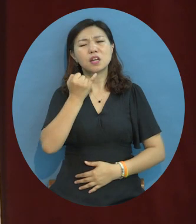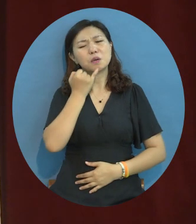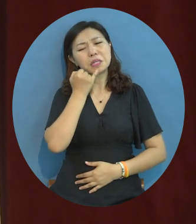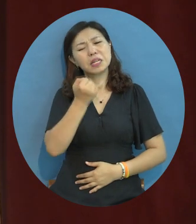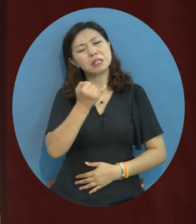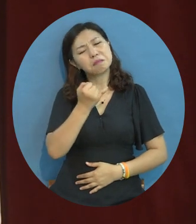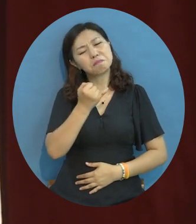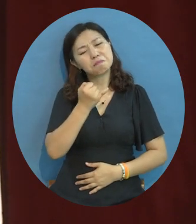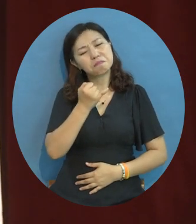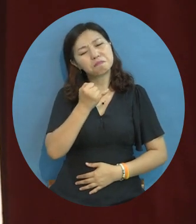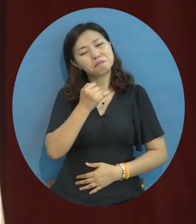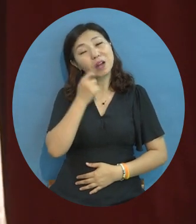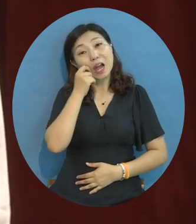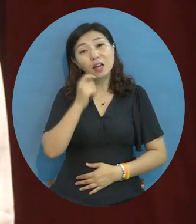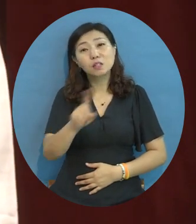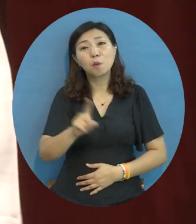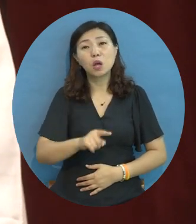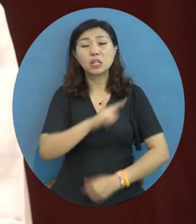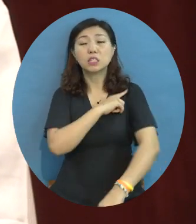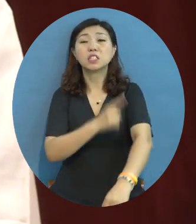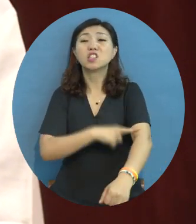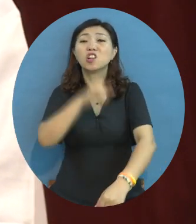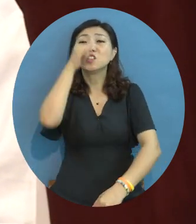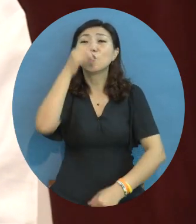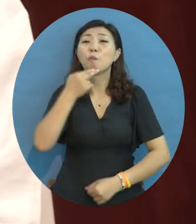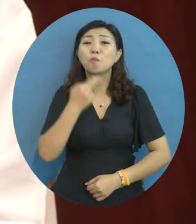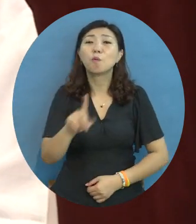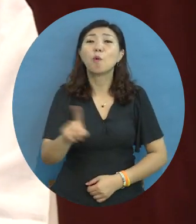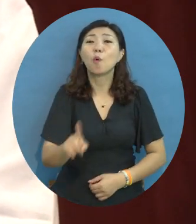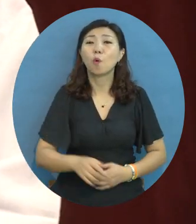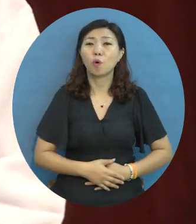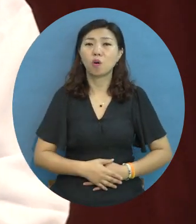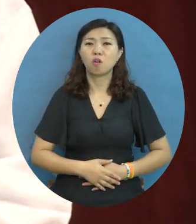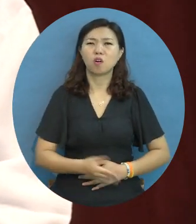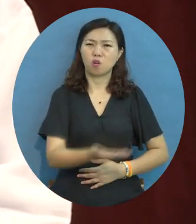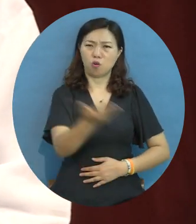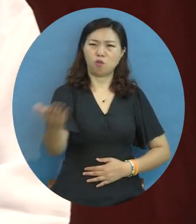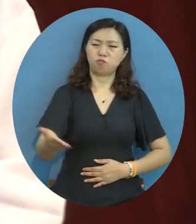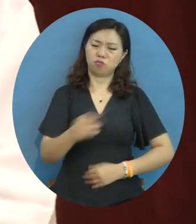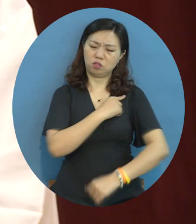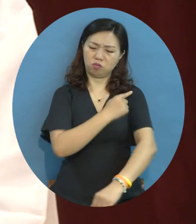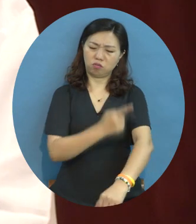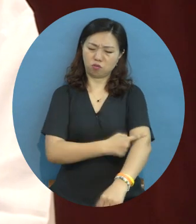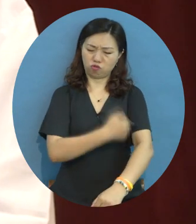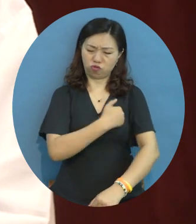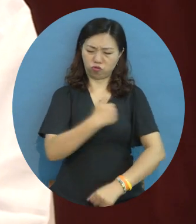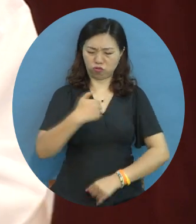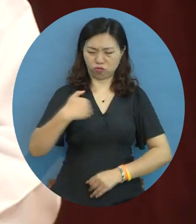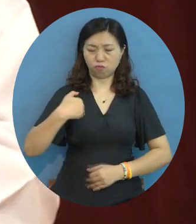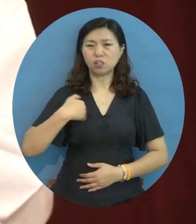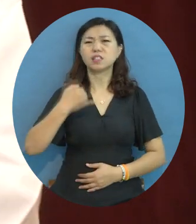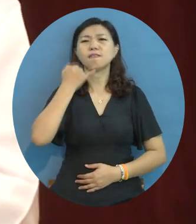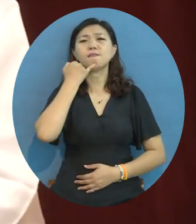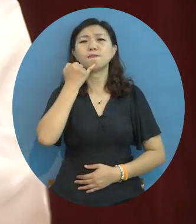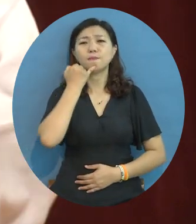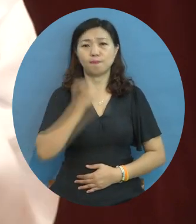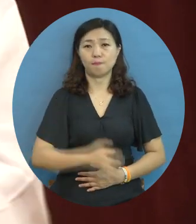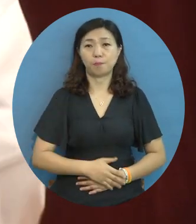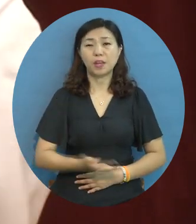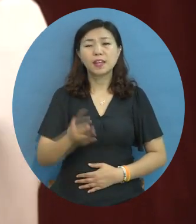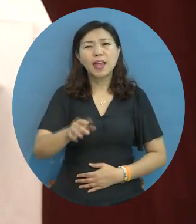괜찮아요? 능력 있어요? 없어요? 능력 있어요. 괜찮아요. 근데